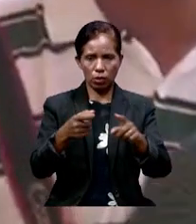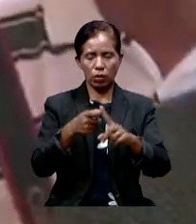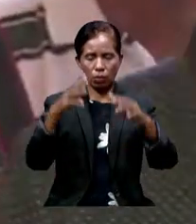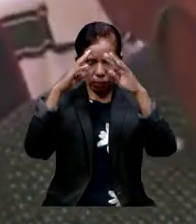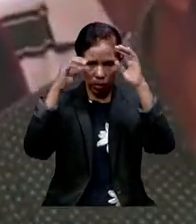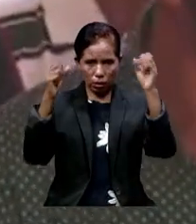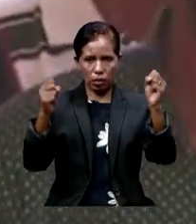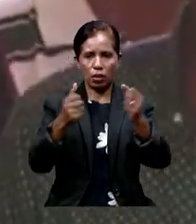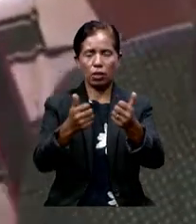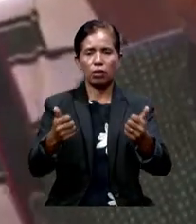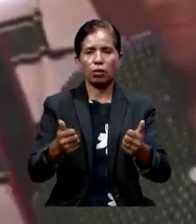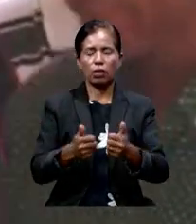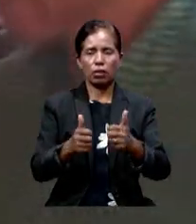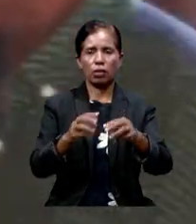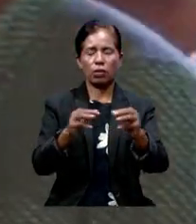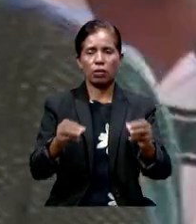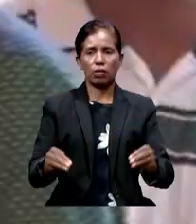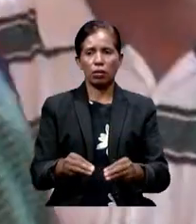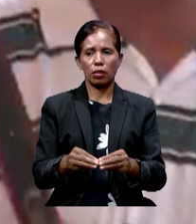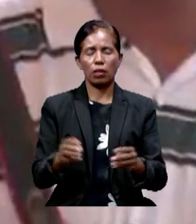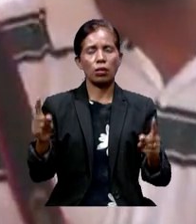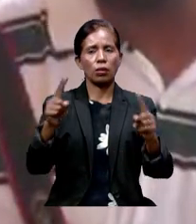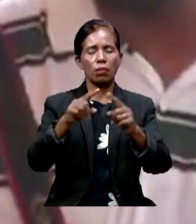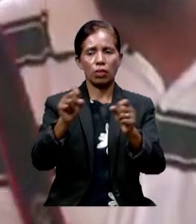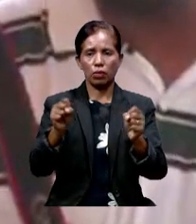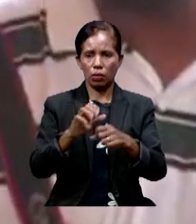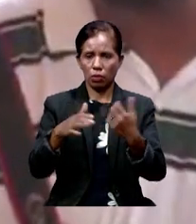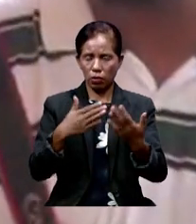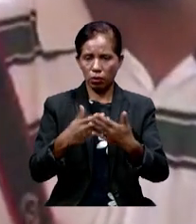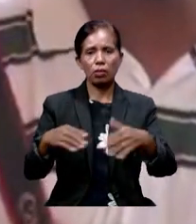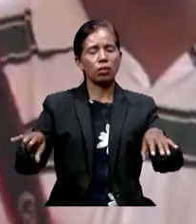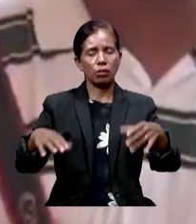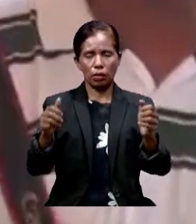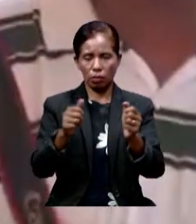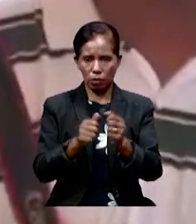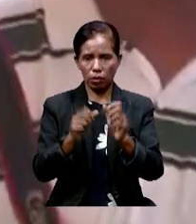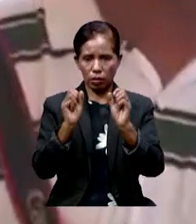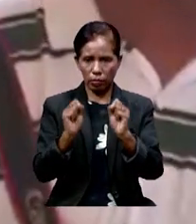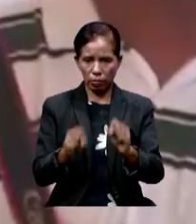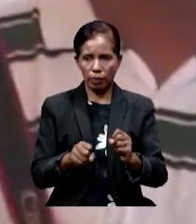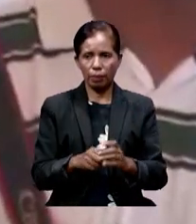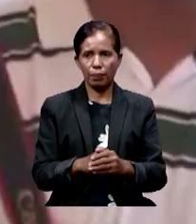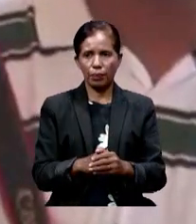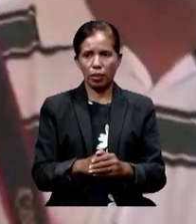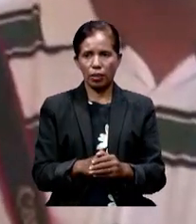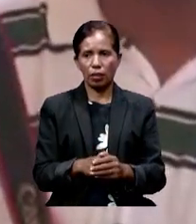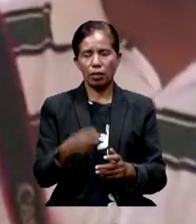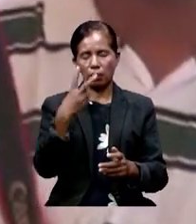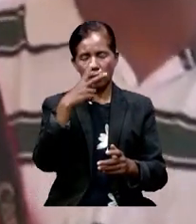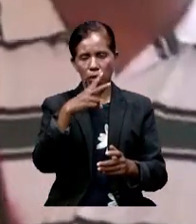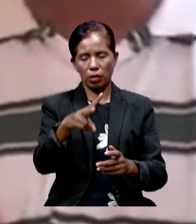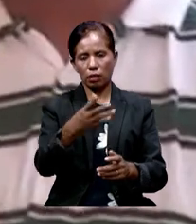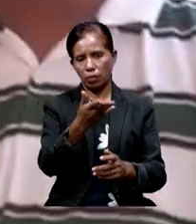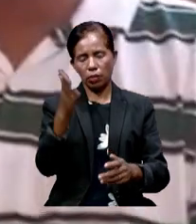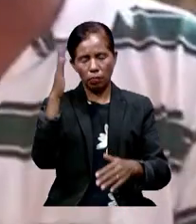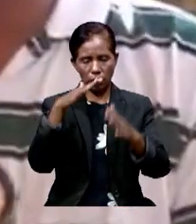otoridade, tu untuk lideransa komunitaria, am servisu amu tu para urunune, Bele resolve ita bocer de problema